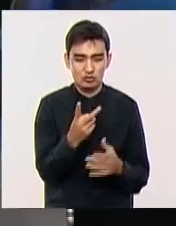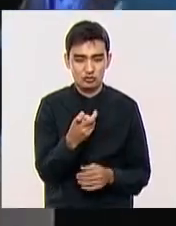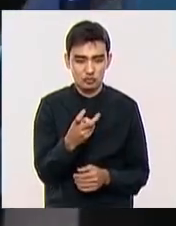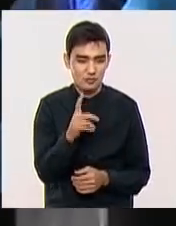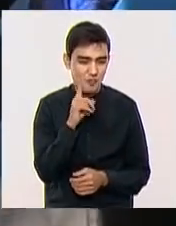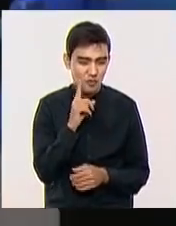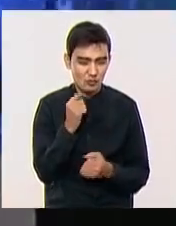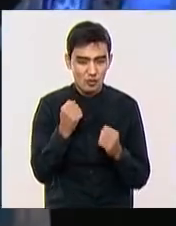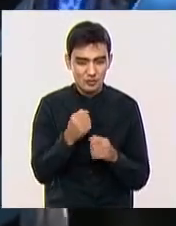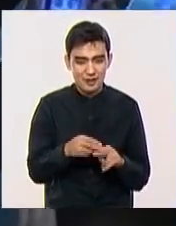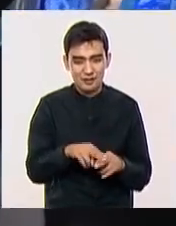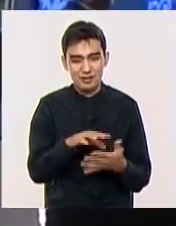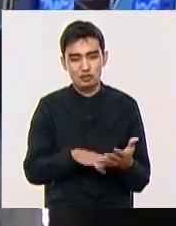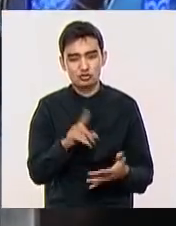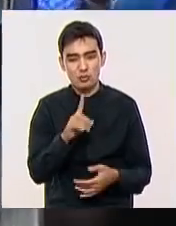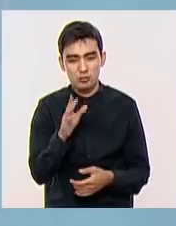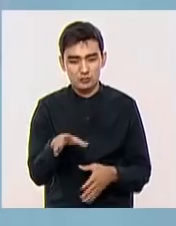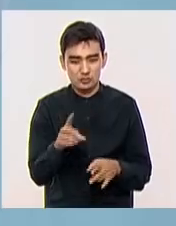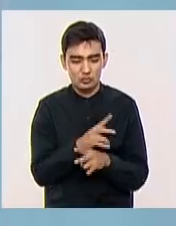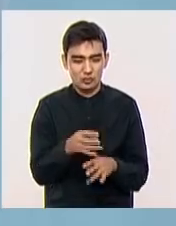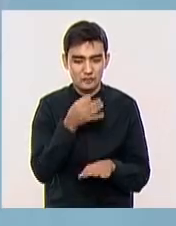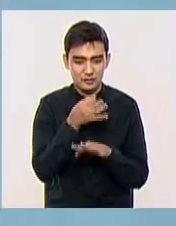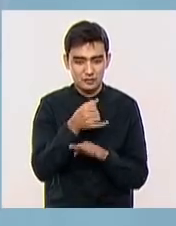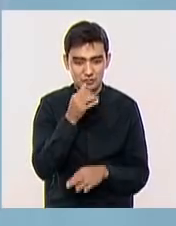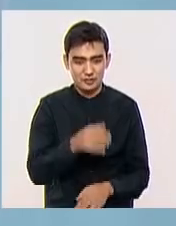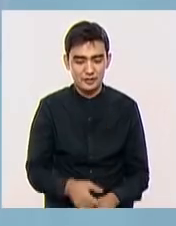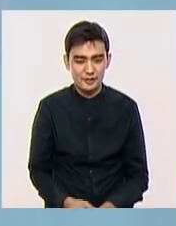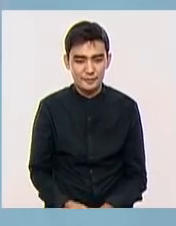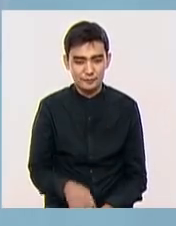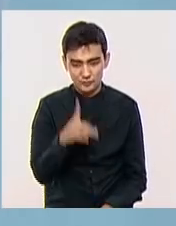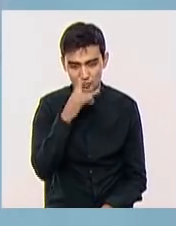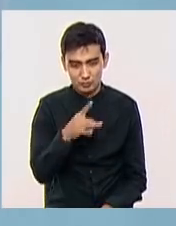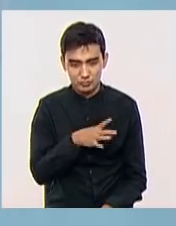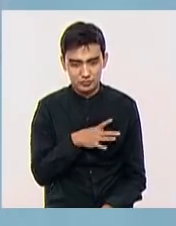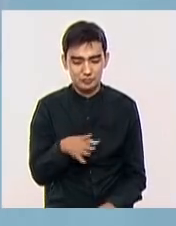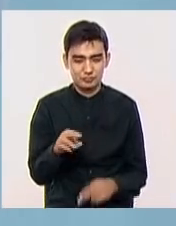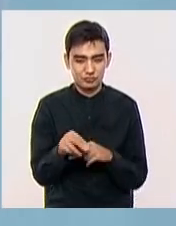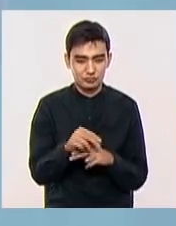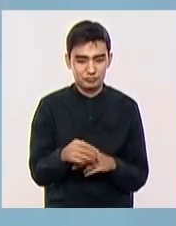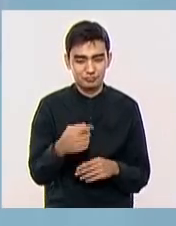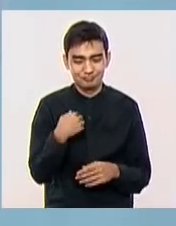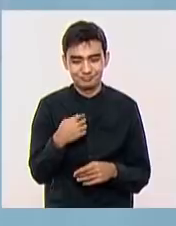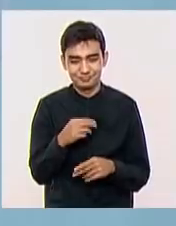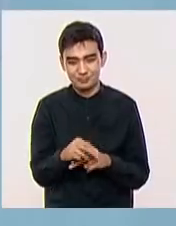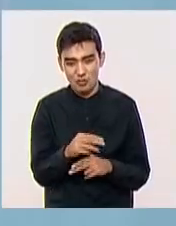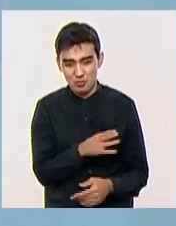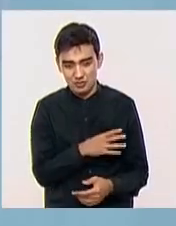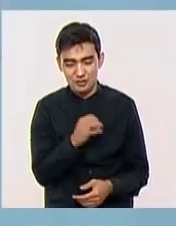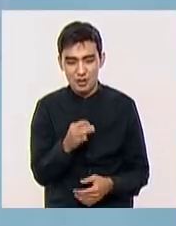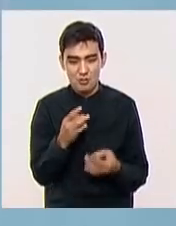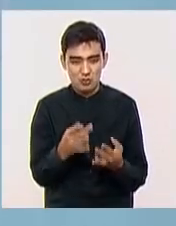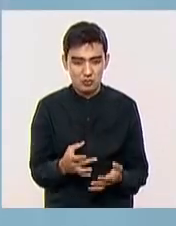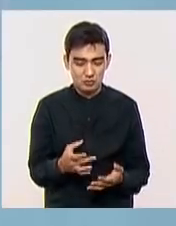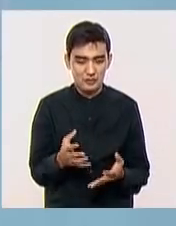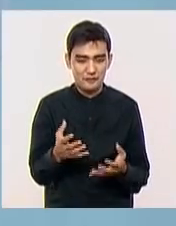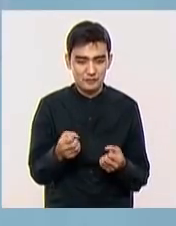спортсменов. Что будет дальше, никто сказать не может. Мы стали выезжать на республику, так как зал стал позволять это делать. И просто так